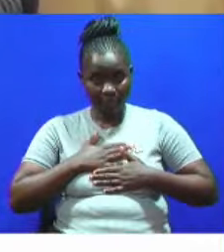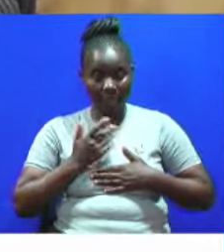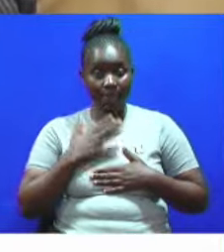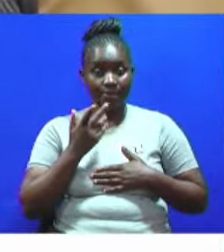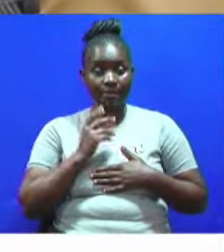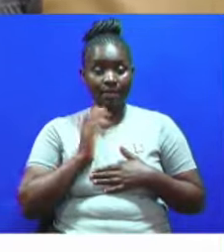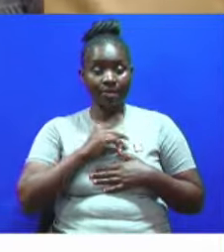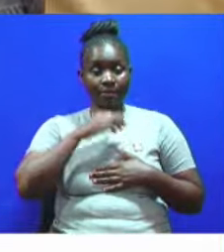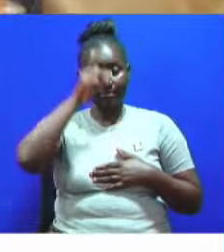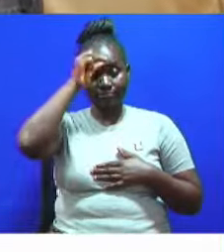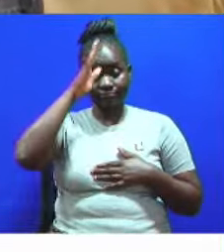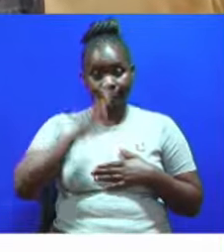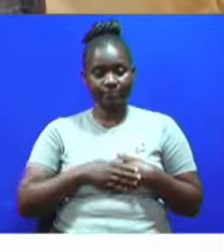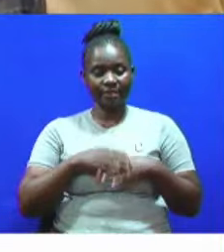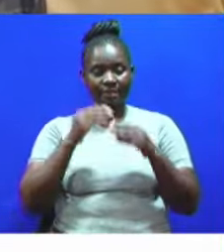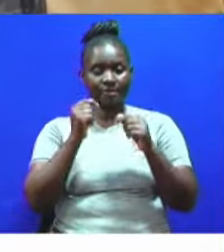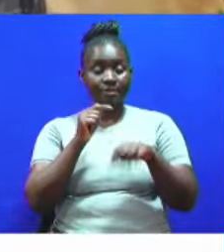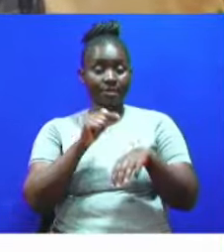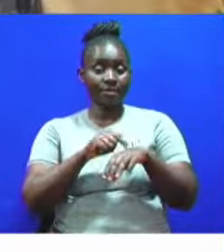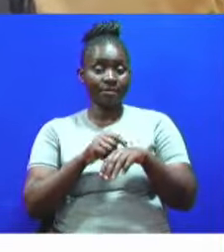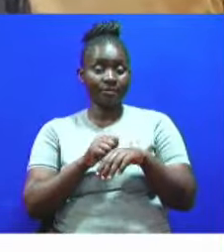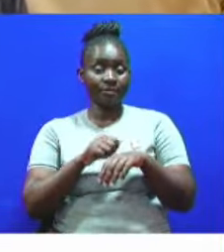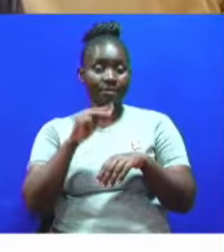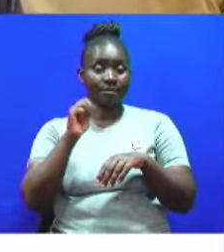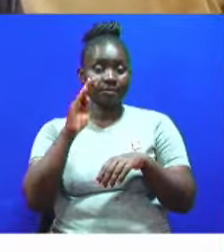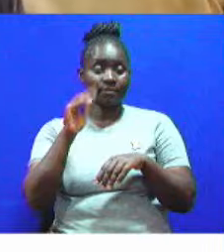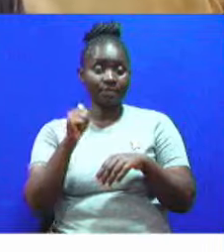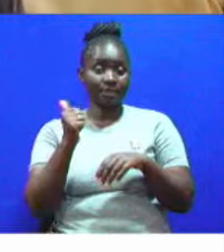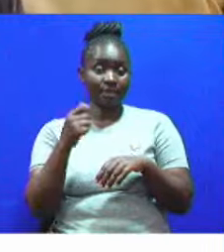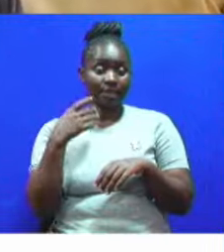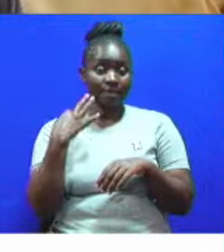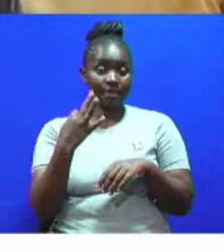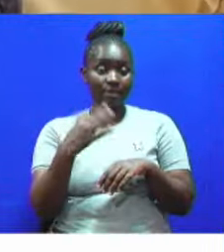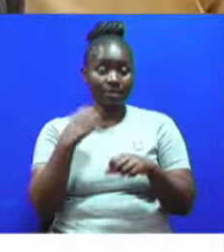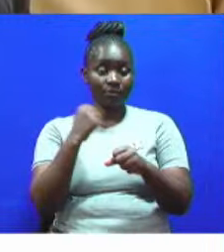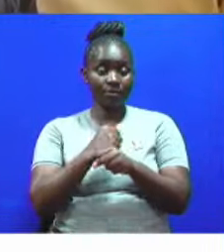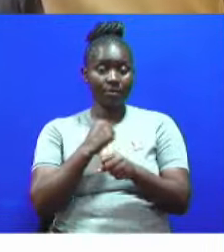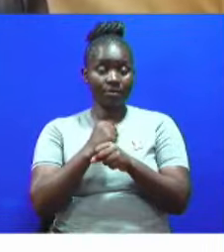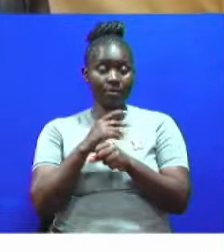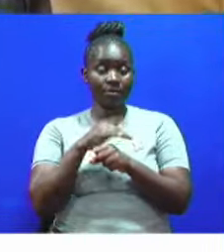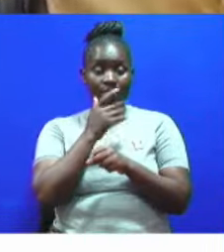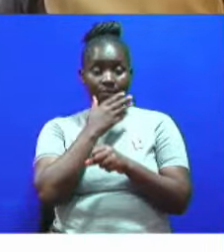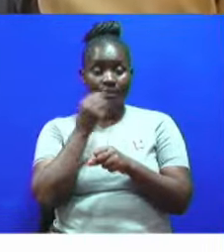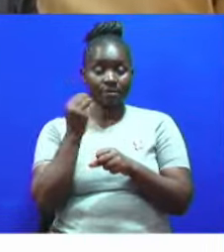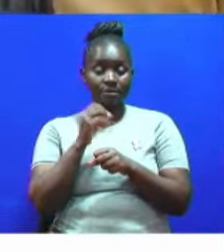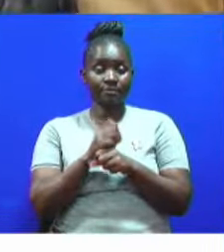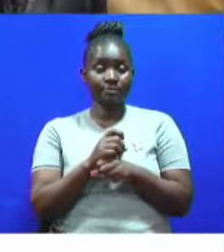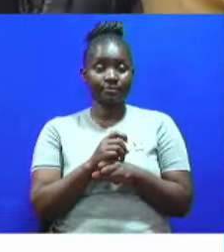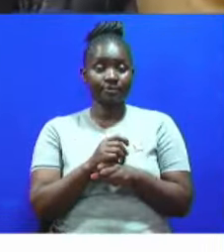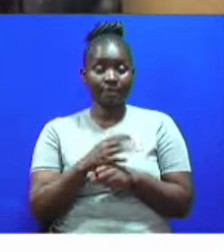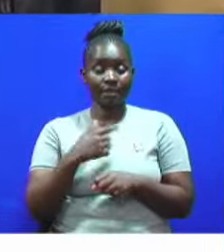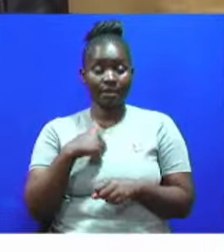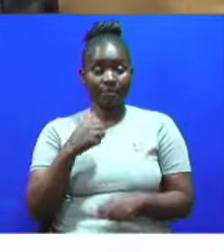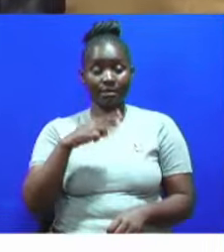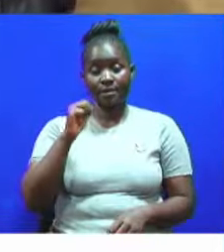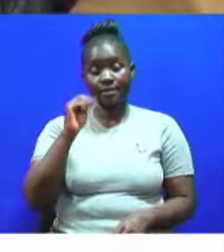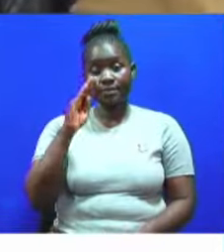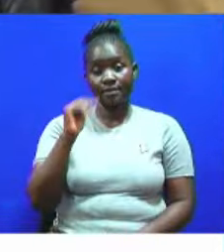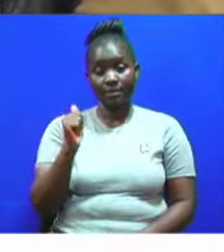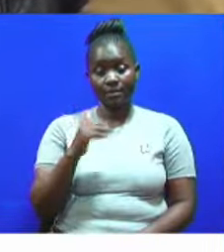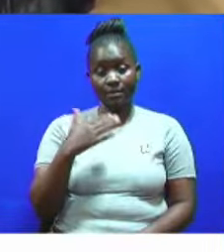Umugava na yuchinga kichingoro ena asio muhemu siene chika asisa anyo emsensie no muhemu siene reini etu atara toko